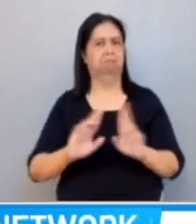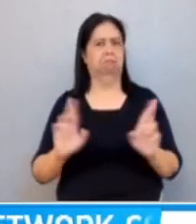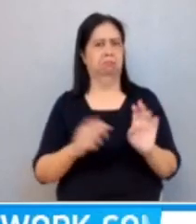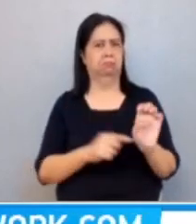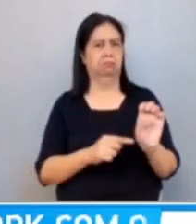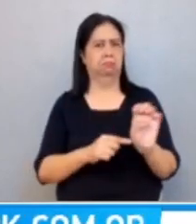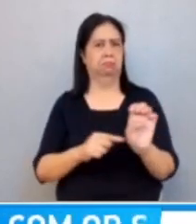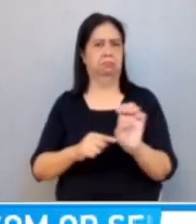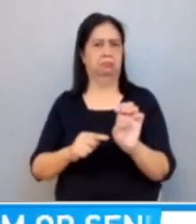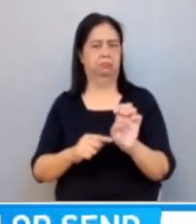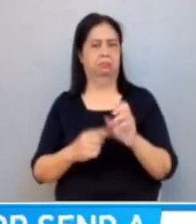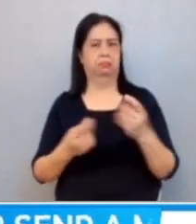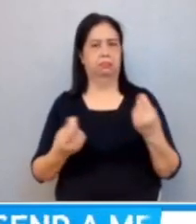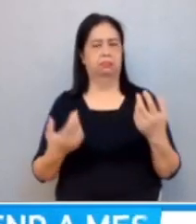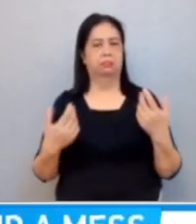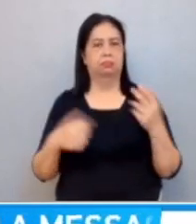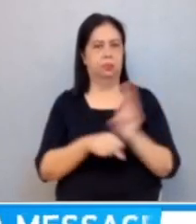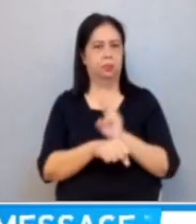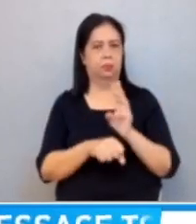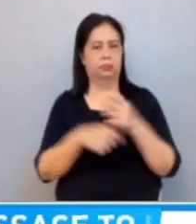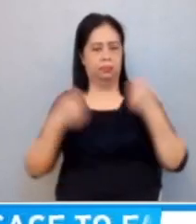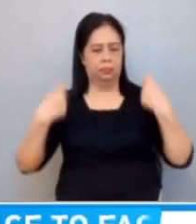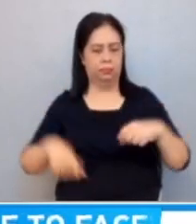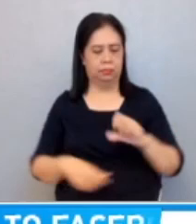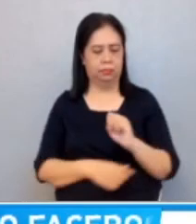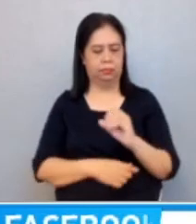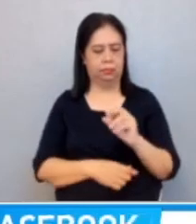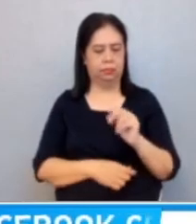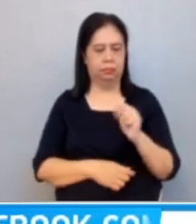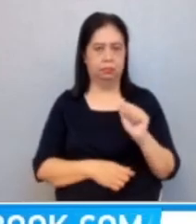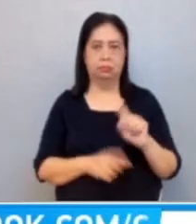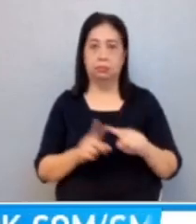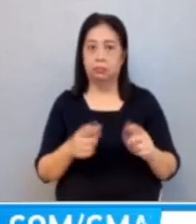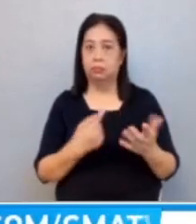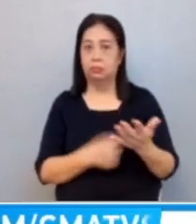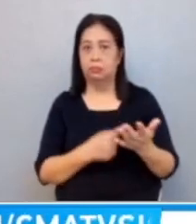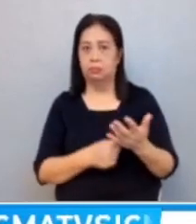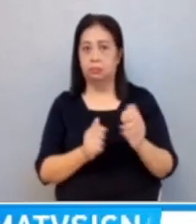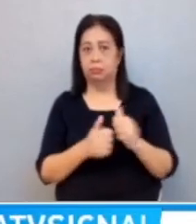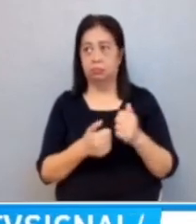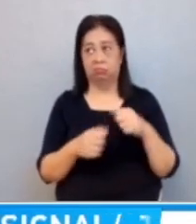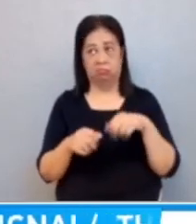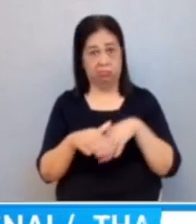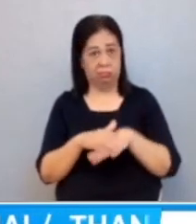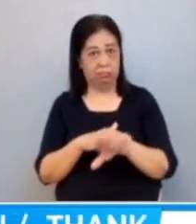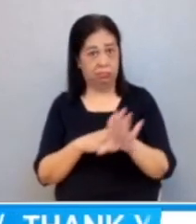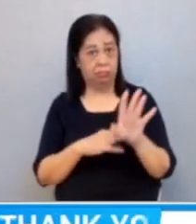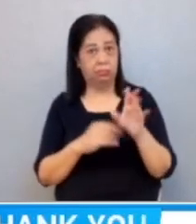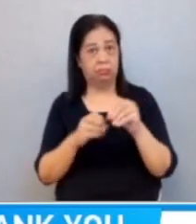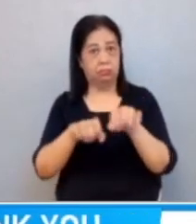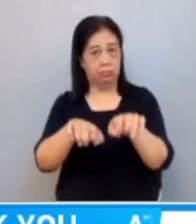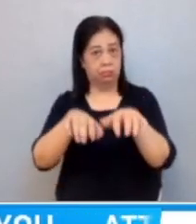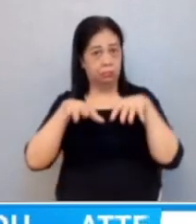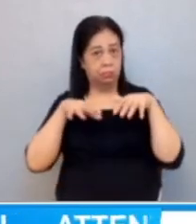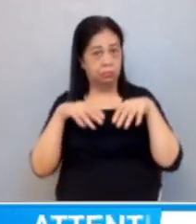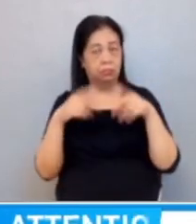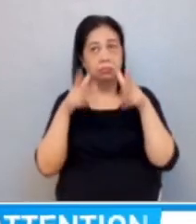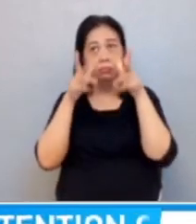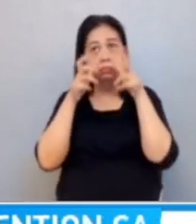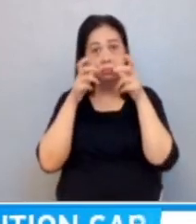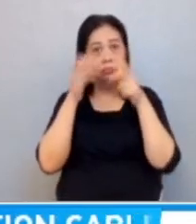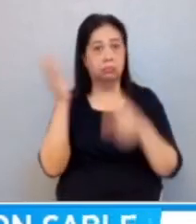mga susuotin sa Sona, pero hindi pa nila napapag-usapan kung papasok sila sa session hall para pakinggan yung